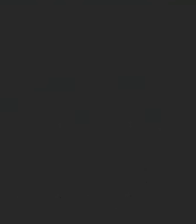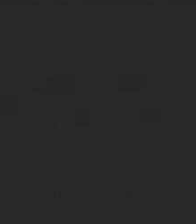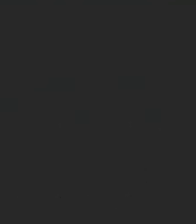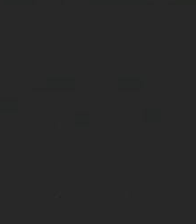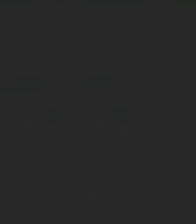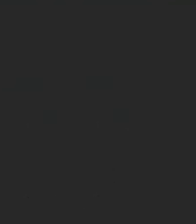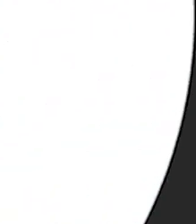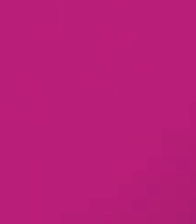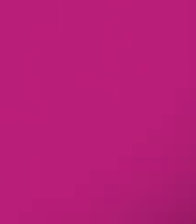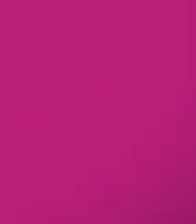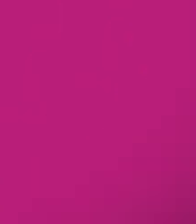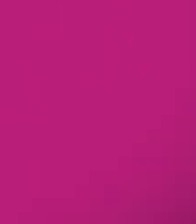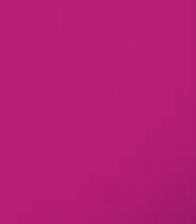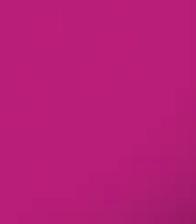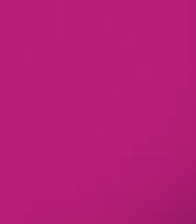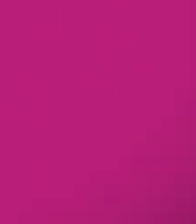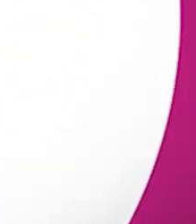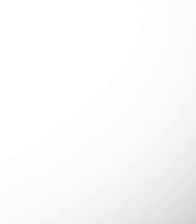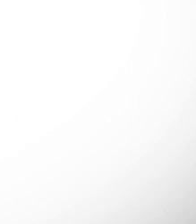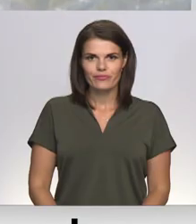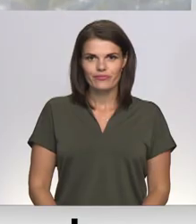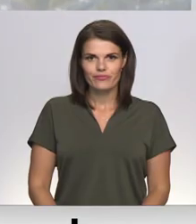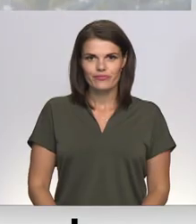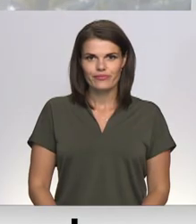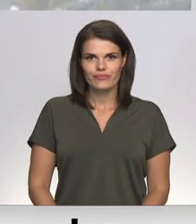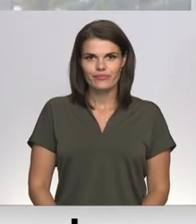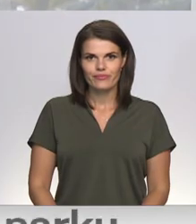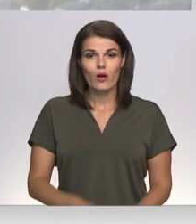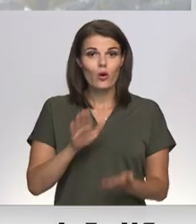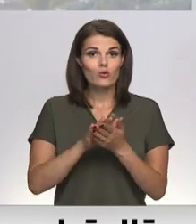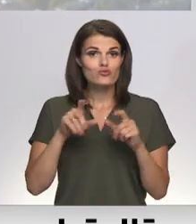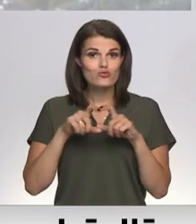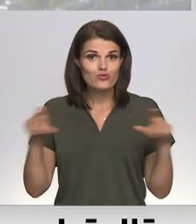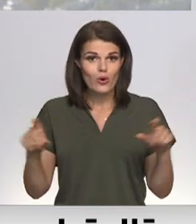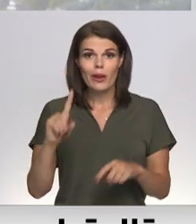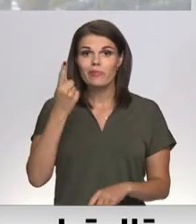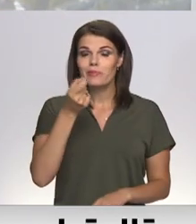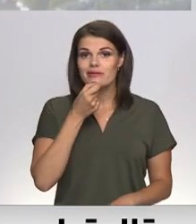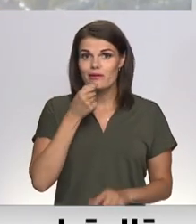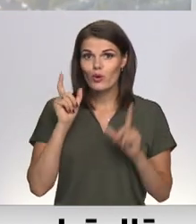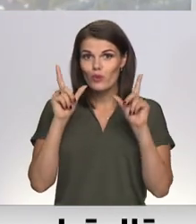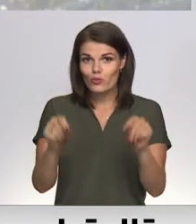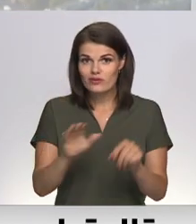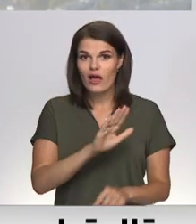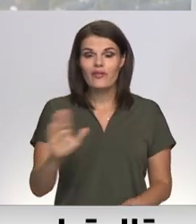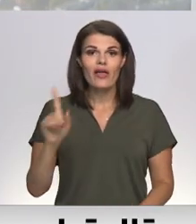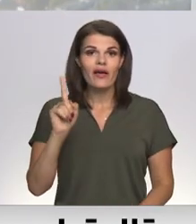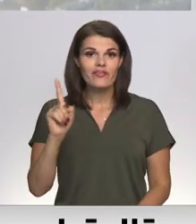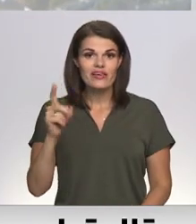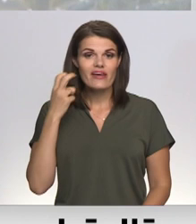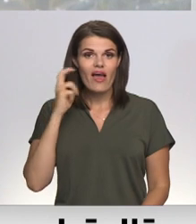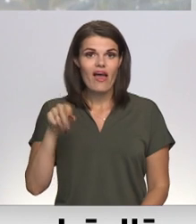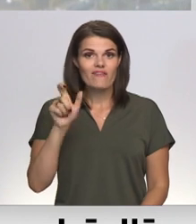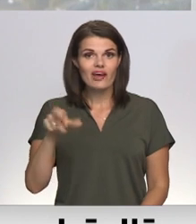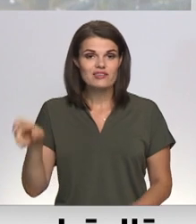Re, viss ēters ir te! Uz skolu 1. septembrī dosies ne tikai vecāku un